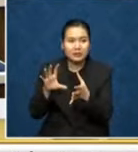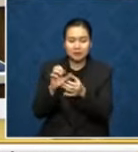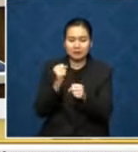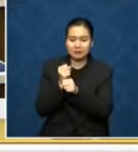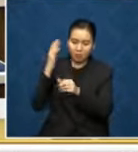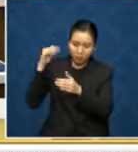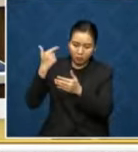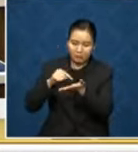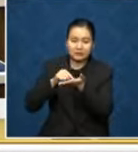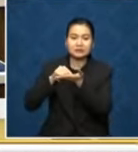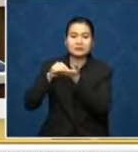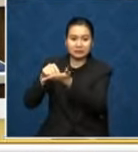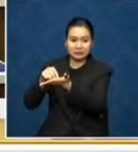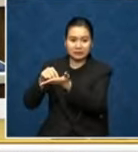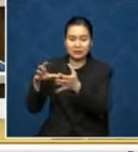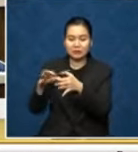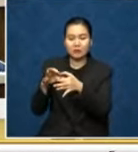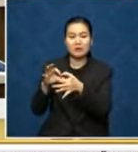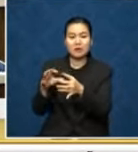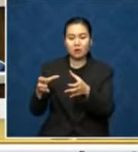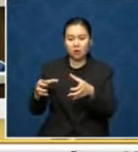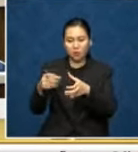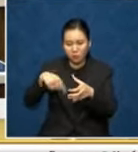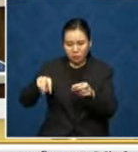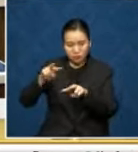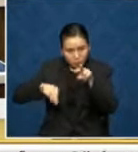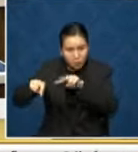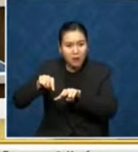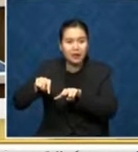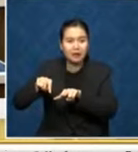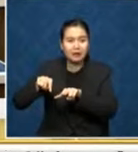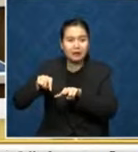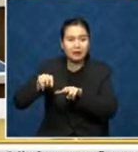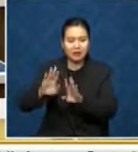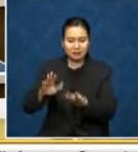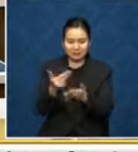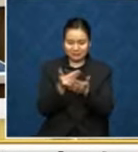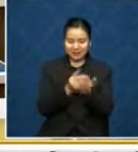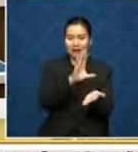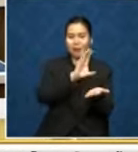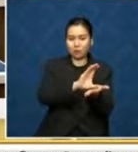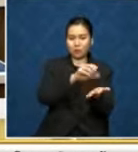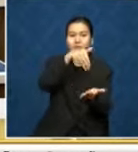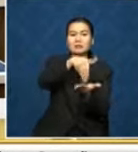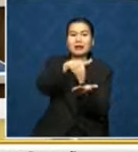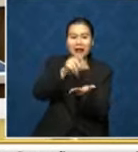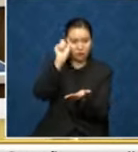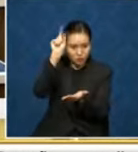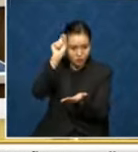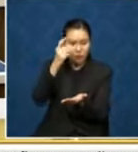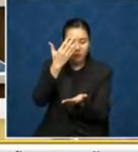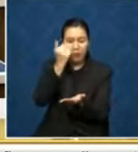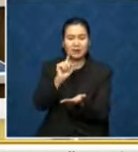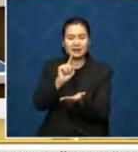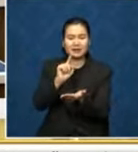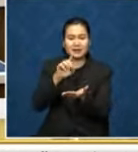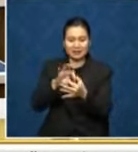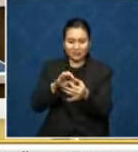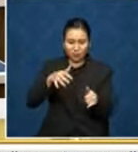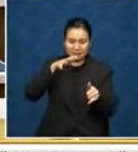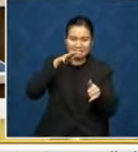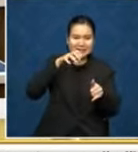แล้วยื่นให้กับหน่วยงานที่เกี่ยวข้องเร่งไปดำเนินการนะอาจจะต้องใช้งบกลางเป็นการเร่งด่วนนะก่อนที่จะเหยียบนัก